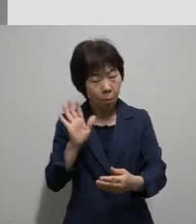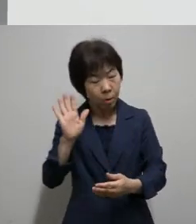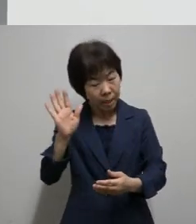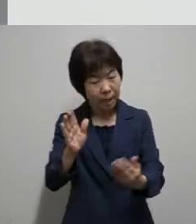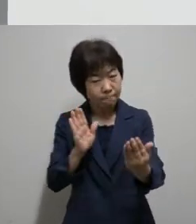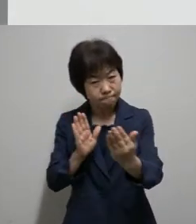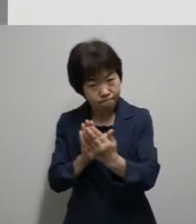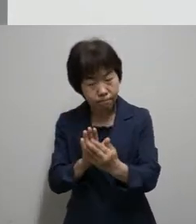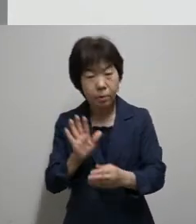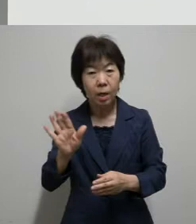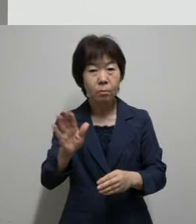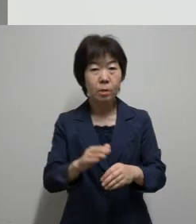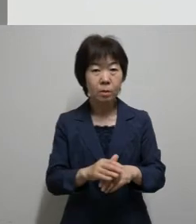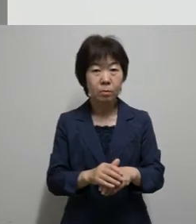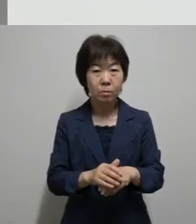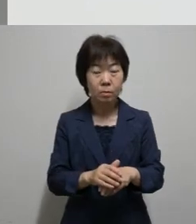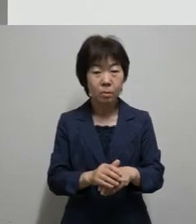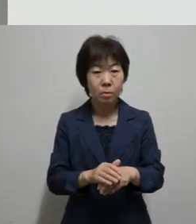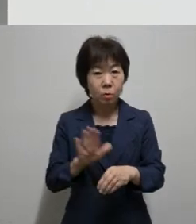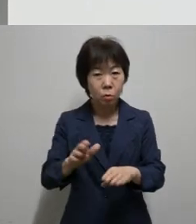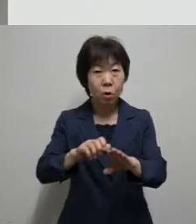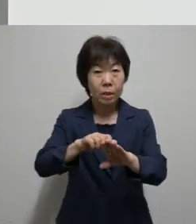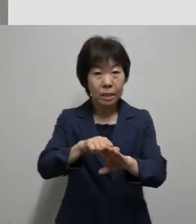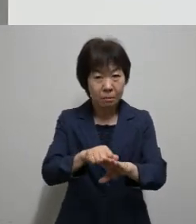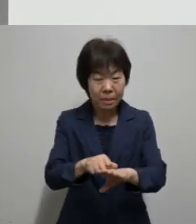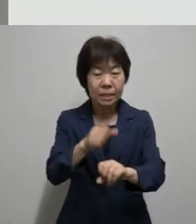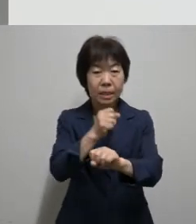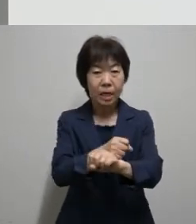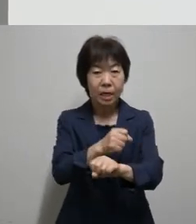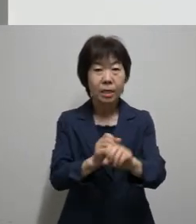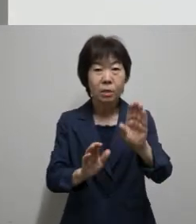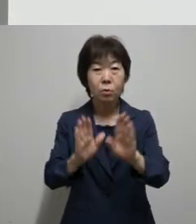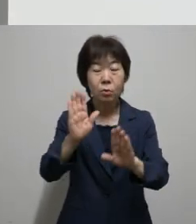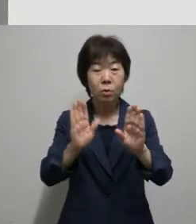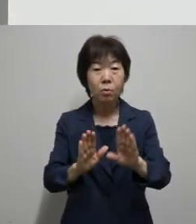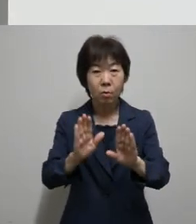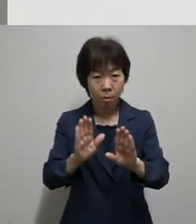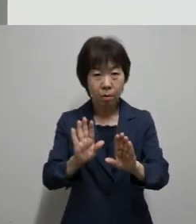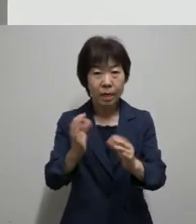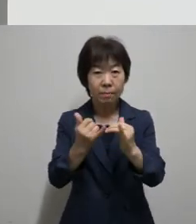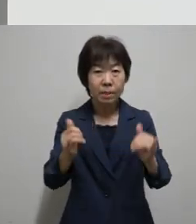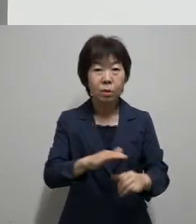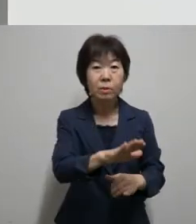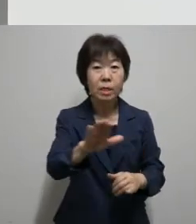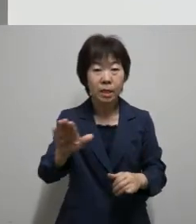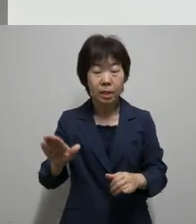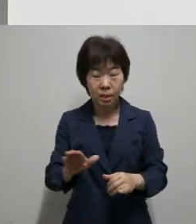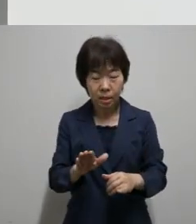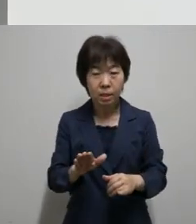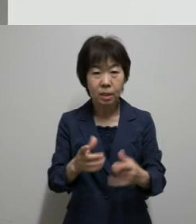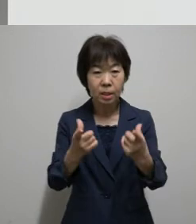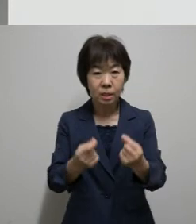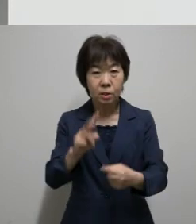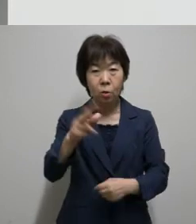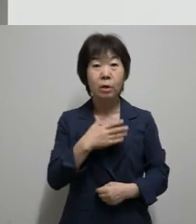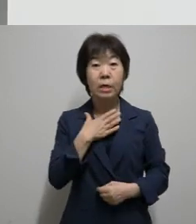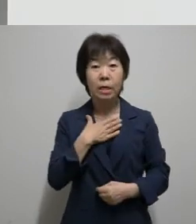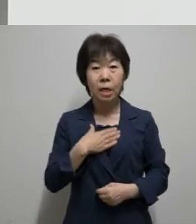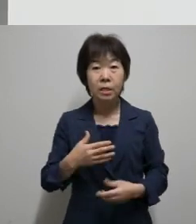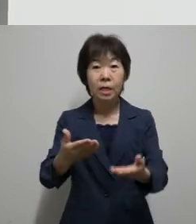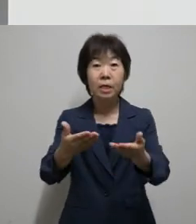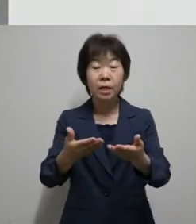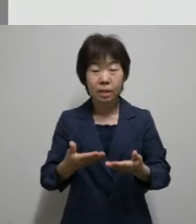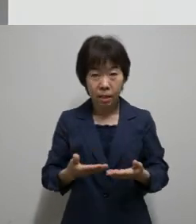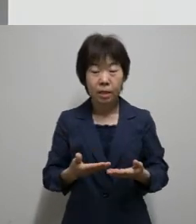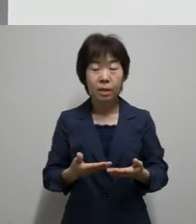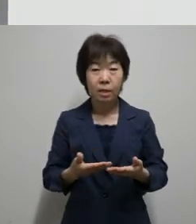こういった厳しい深刻な状況をぜひ県民の皆さんにしっかりと認識をしていただいて特